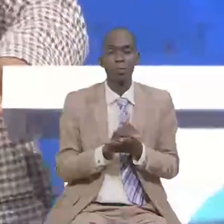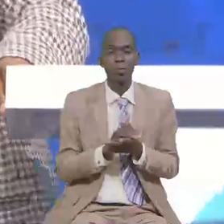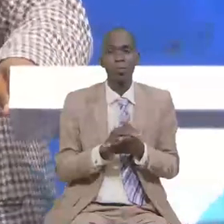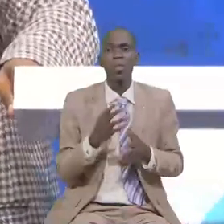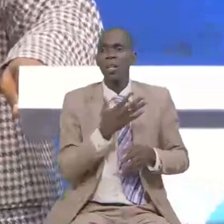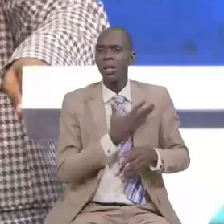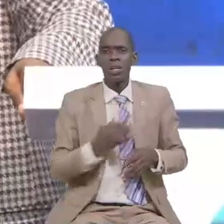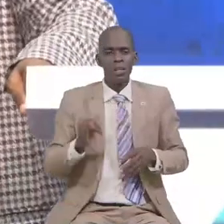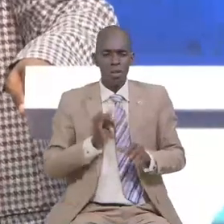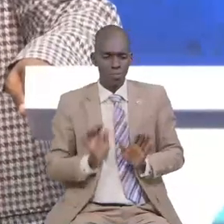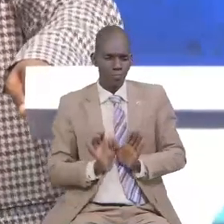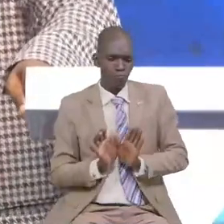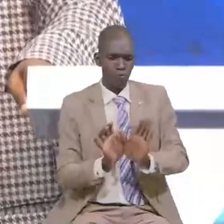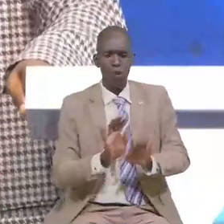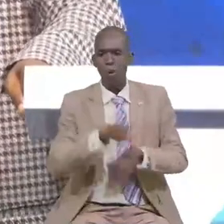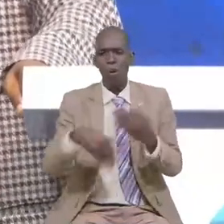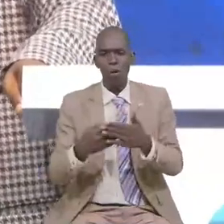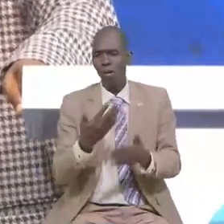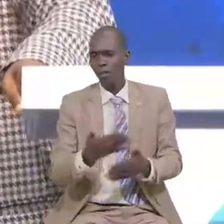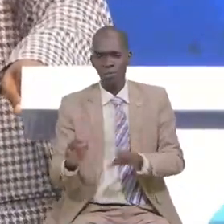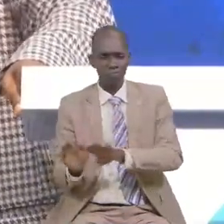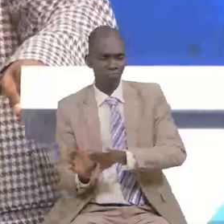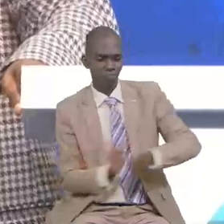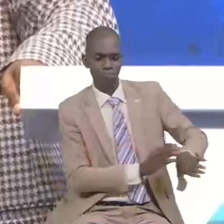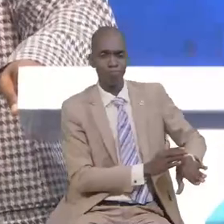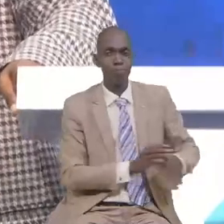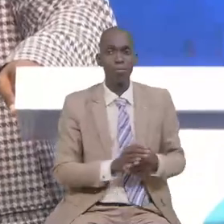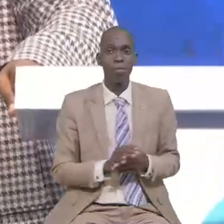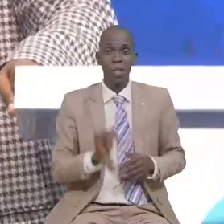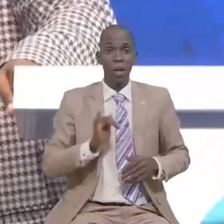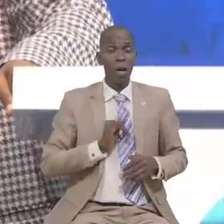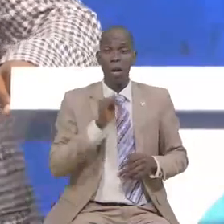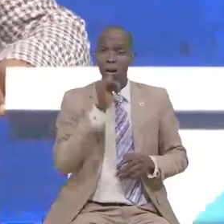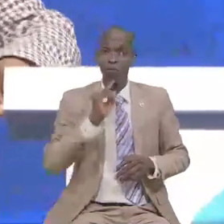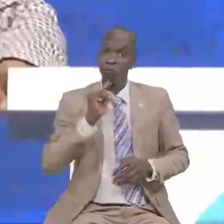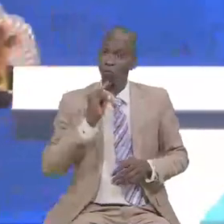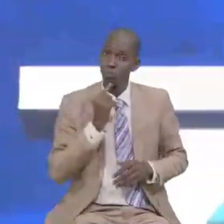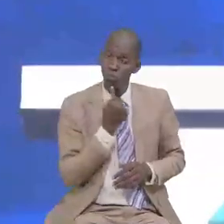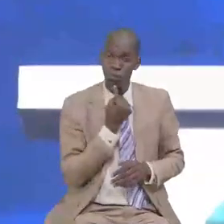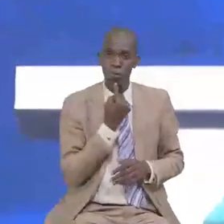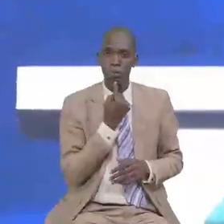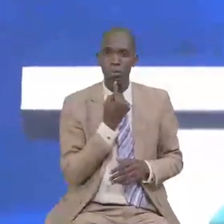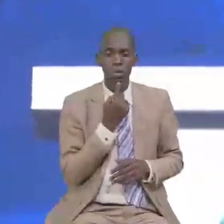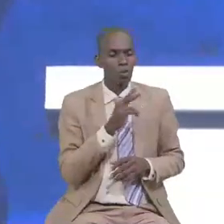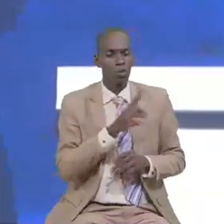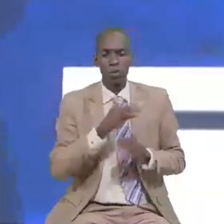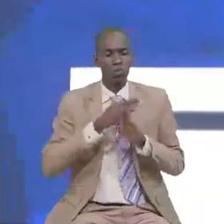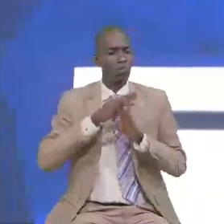Et puis je mets tout de côté. Et je suis sincère, sérieux, pas